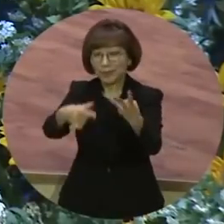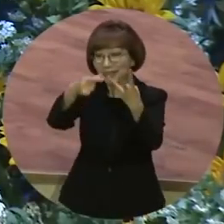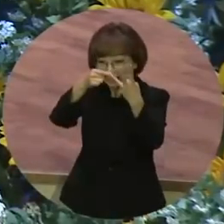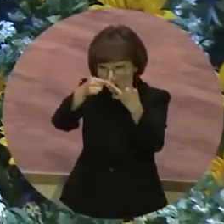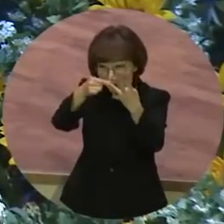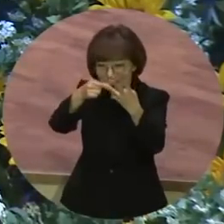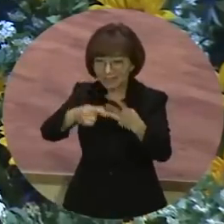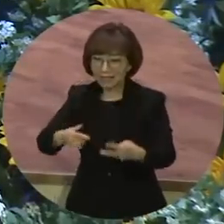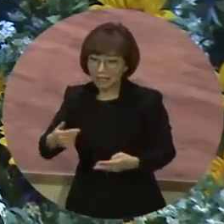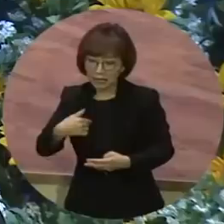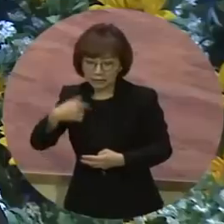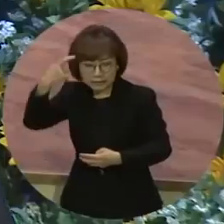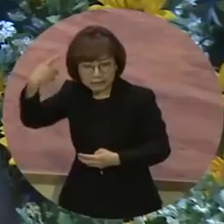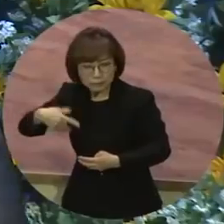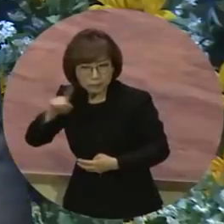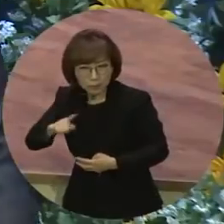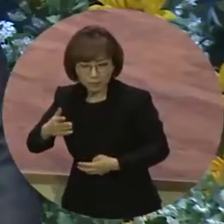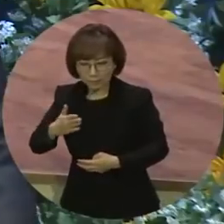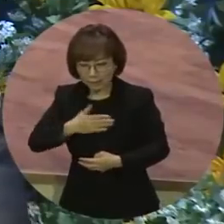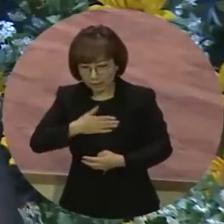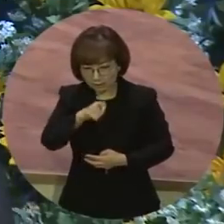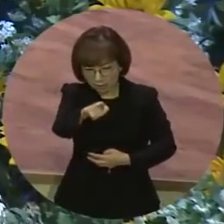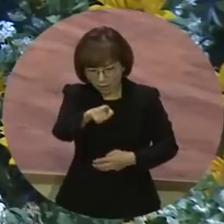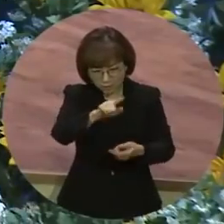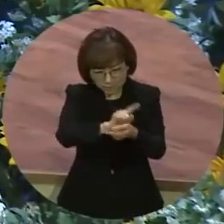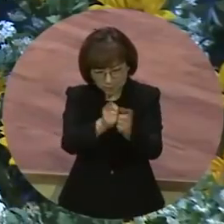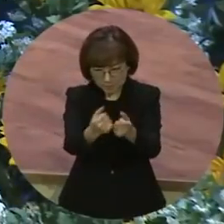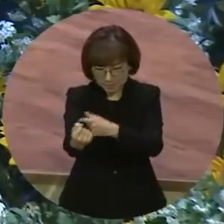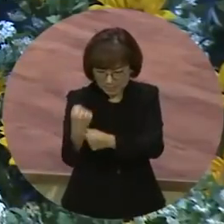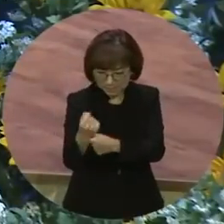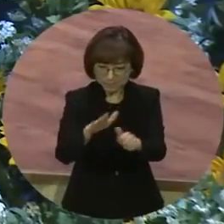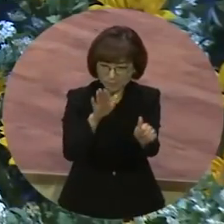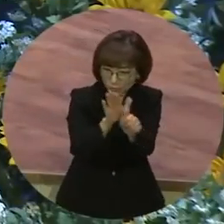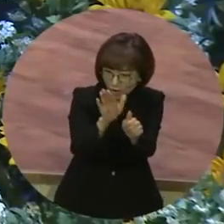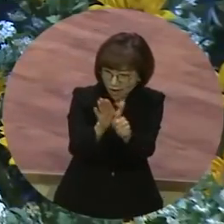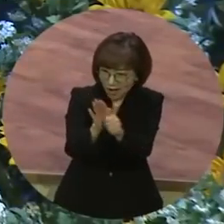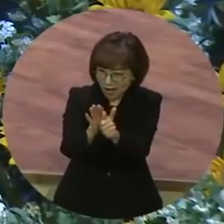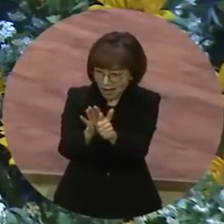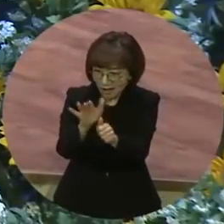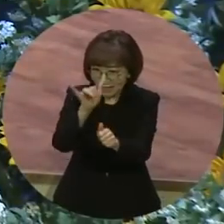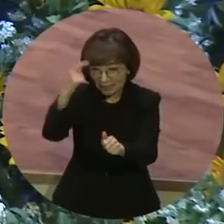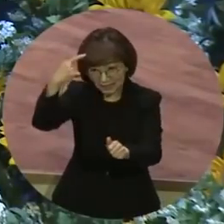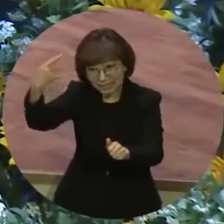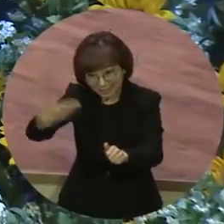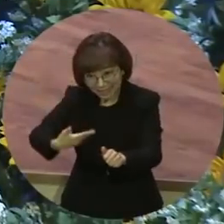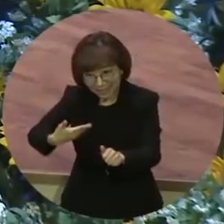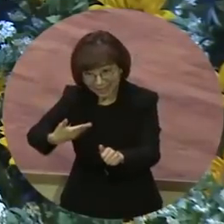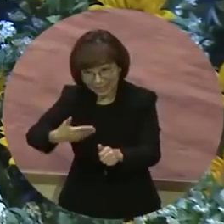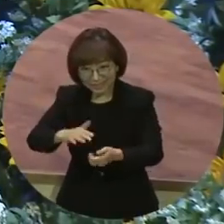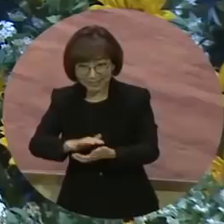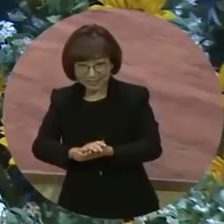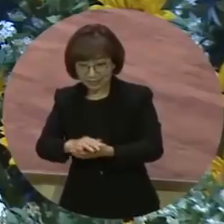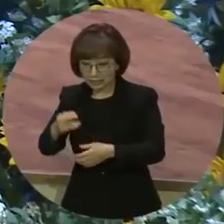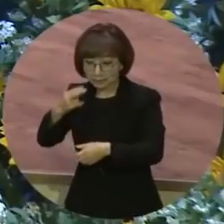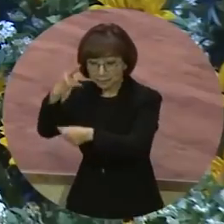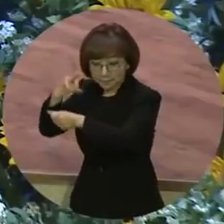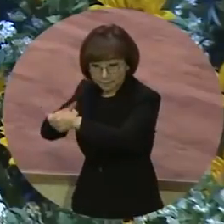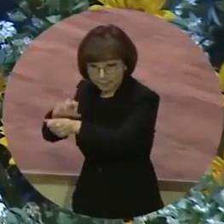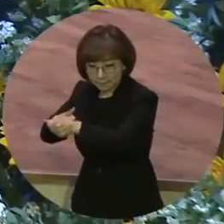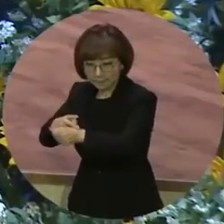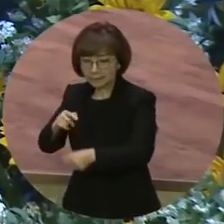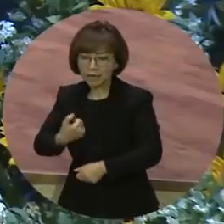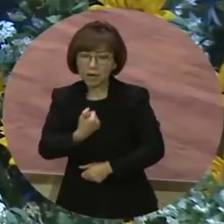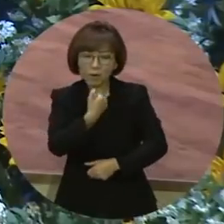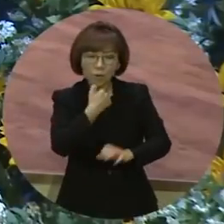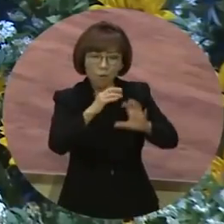세워가고 있는가라는 질문입니다. 사도 바울은 본문 11절과 13절에 자신이 로마 교회를